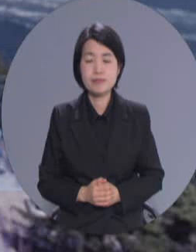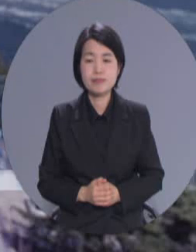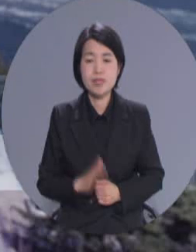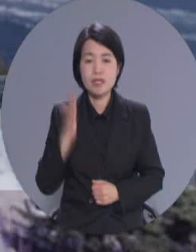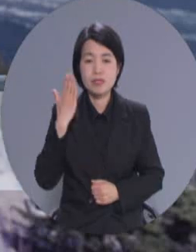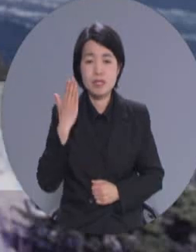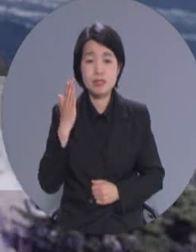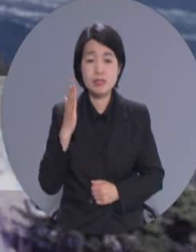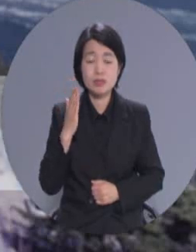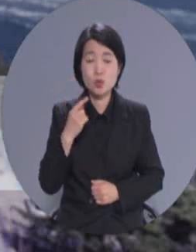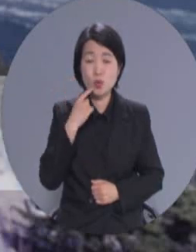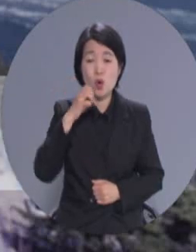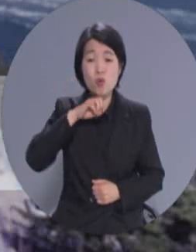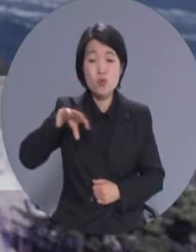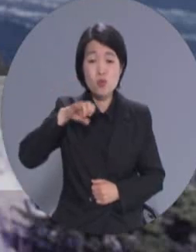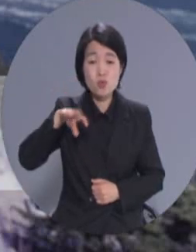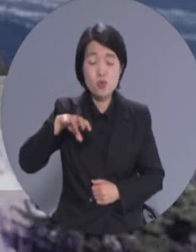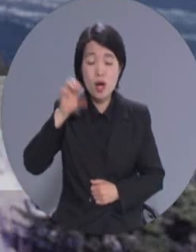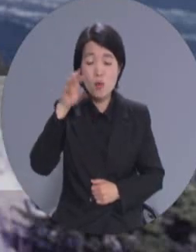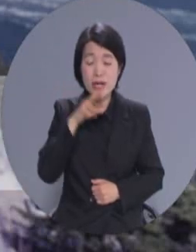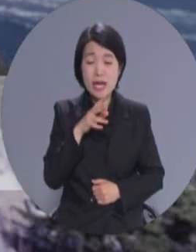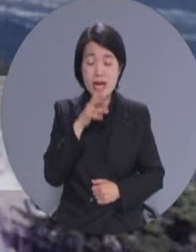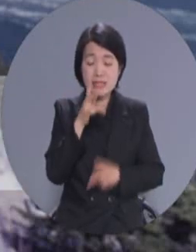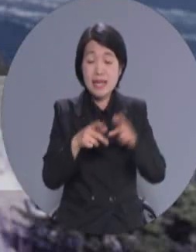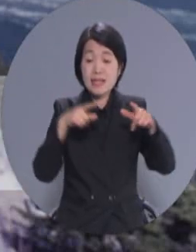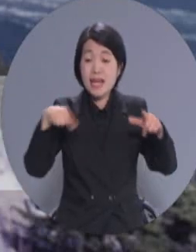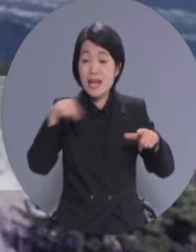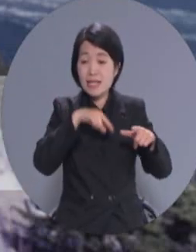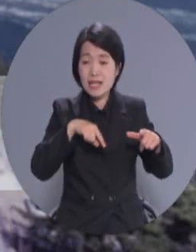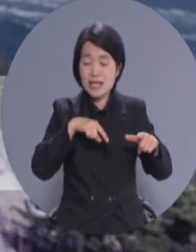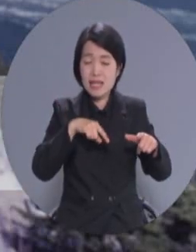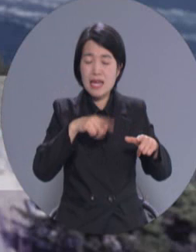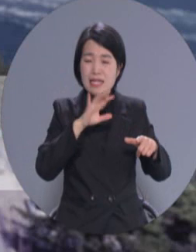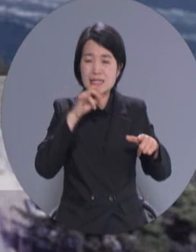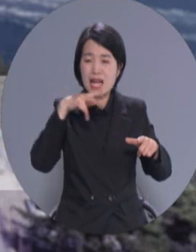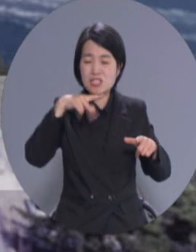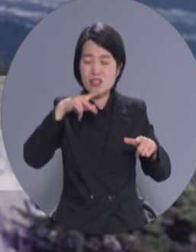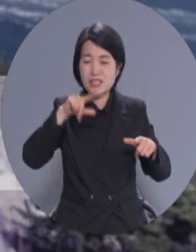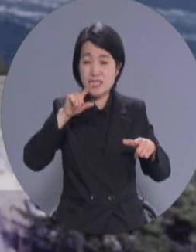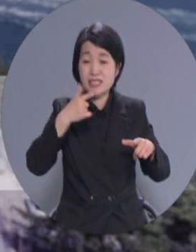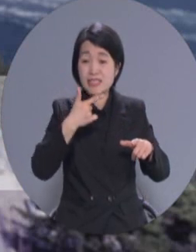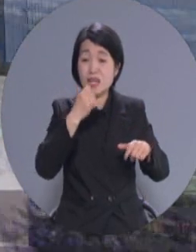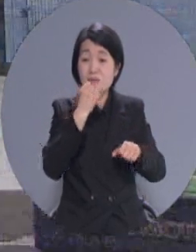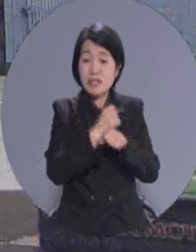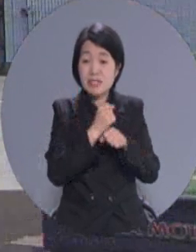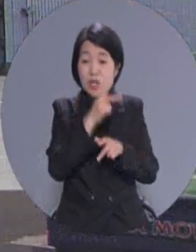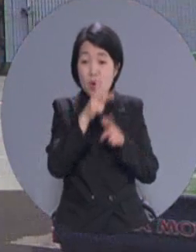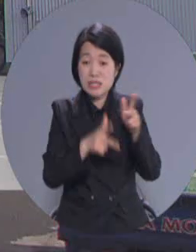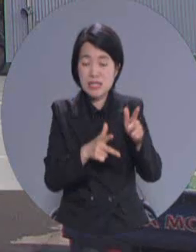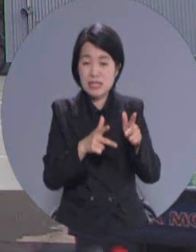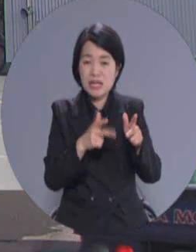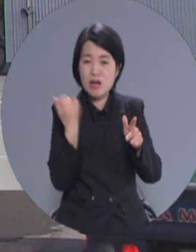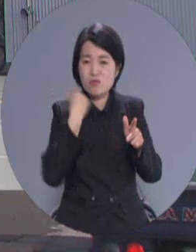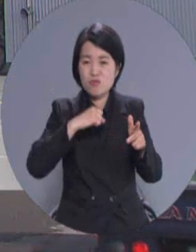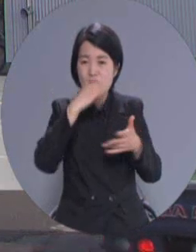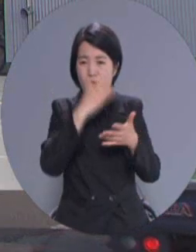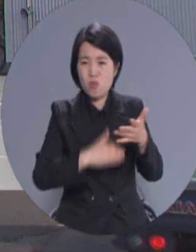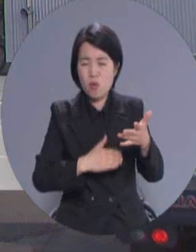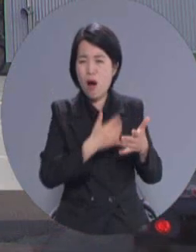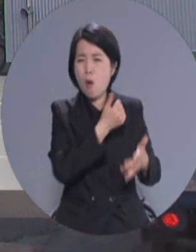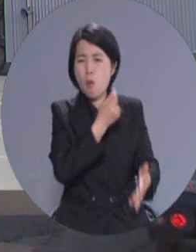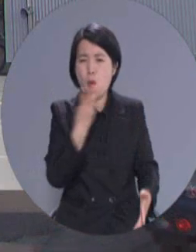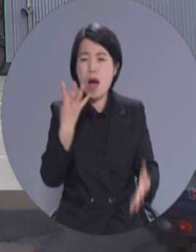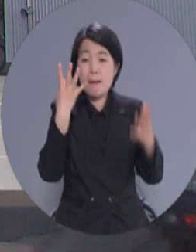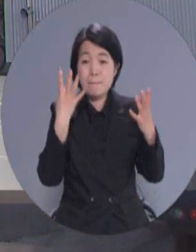최근 수산화 리튬이 유출된 광양 율촌산단의 한 2차전지 소재 생산 공장에서 위반 사항이 무더기